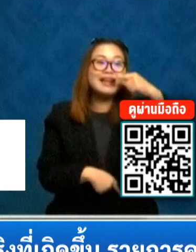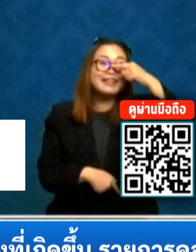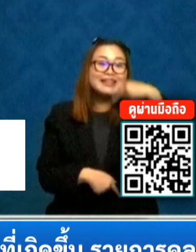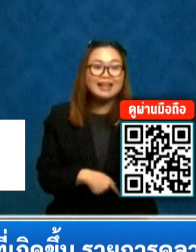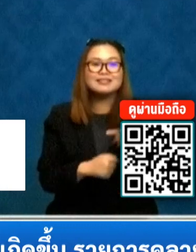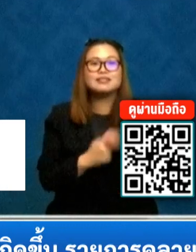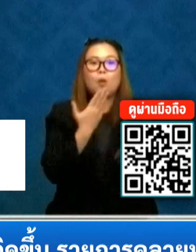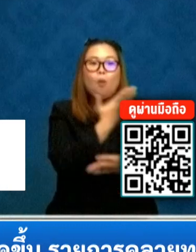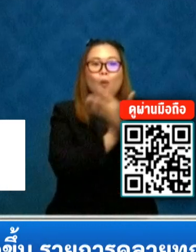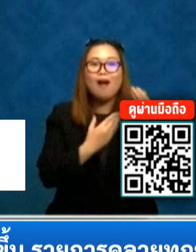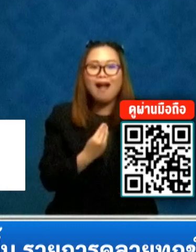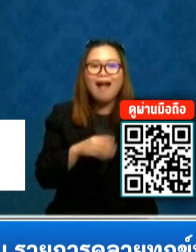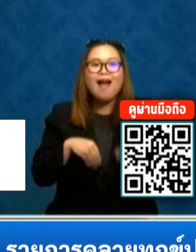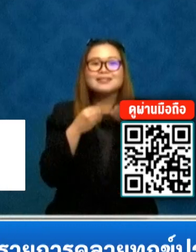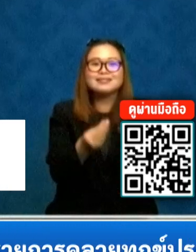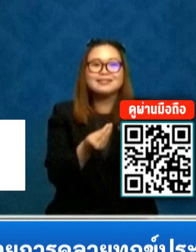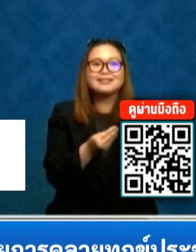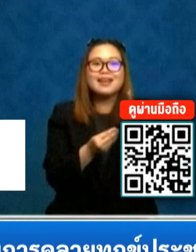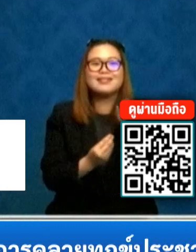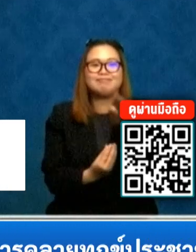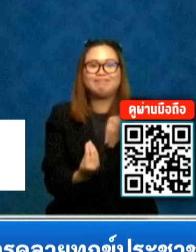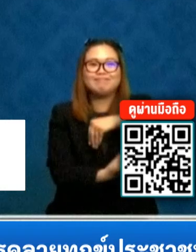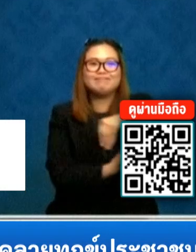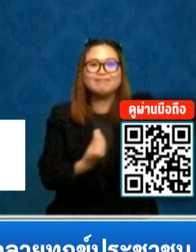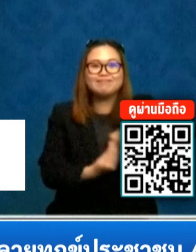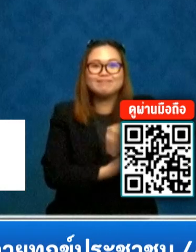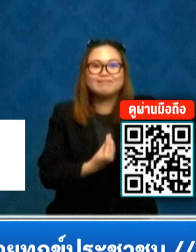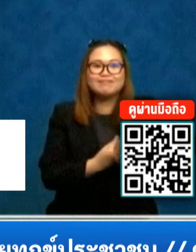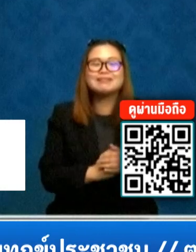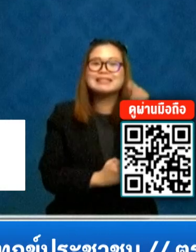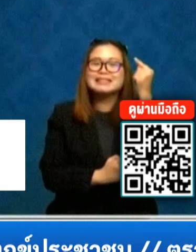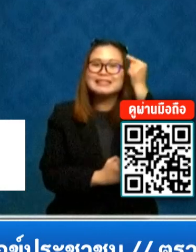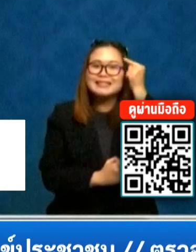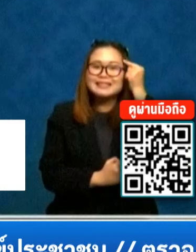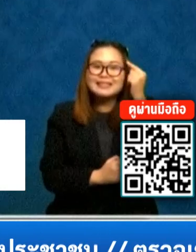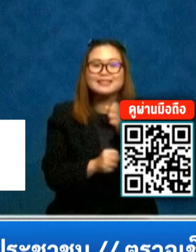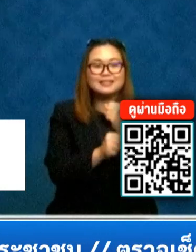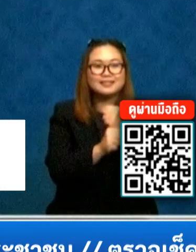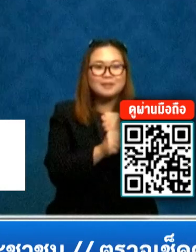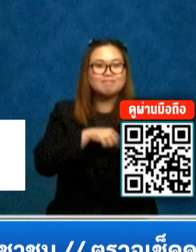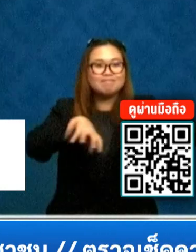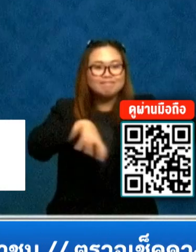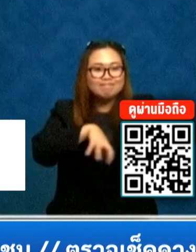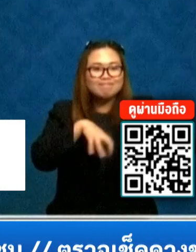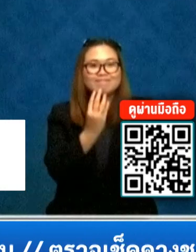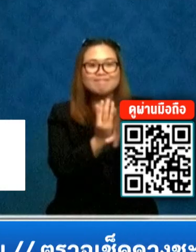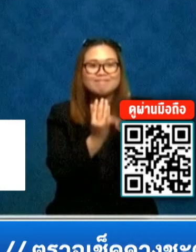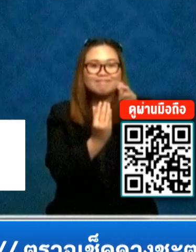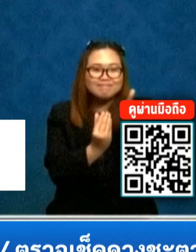ที่จะมีโอกาสทางเศรษฐกิจนะครับคิดอะไรถ้ามีความมีศักยภาพก็สาม